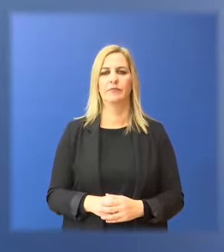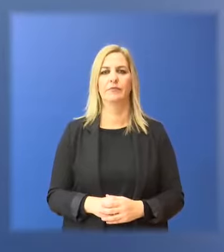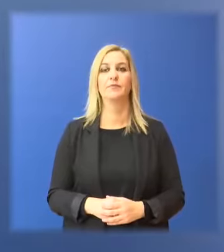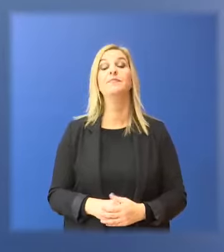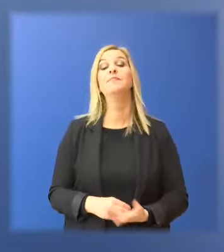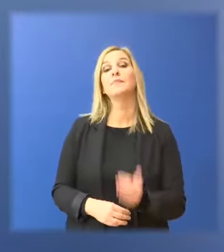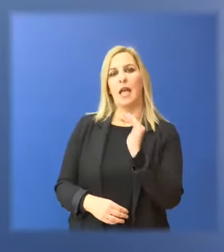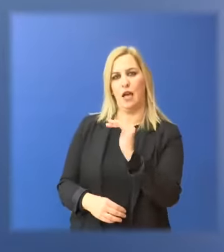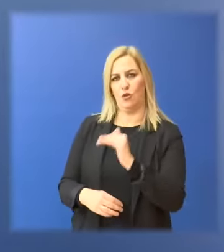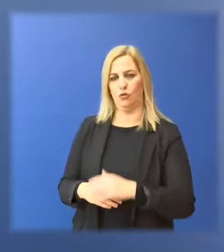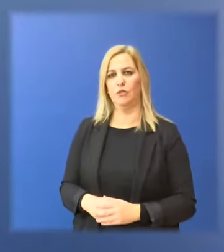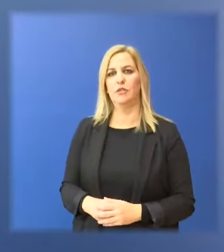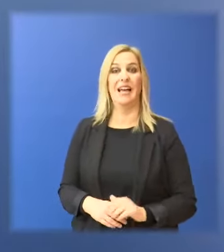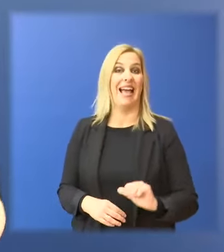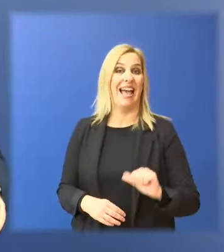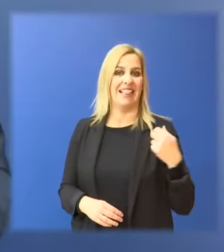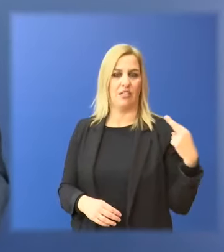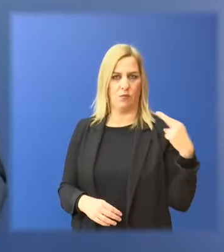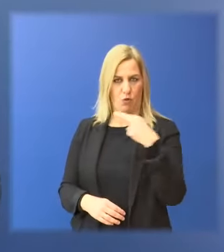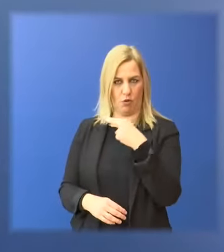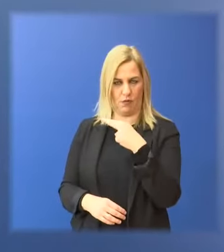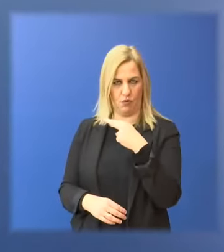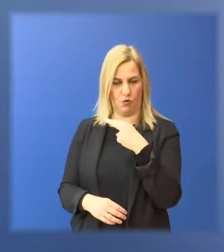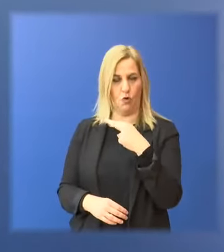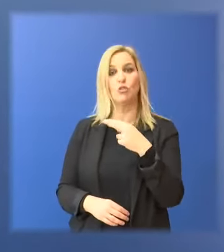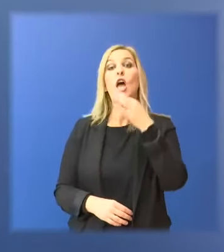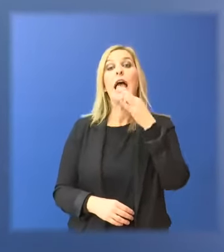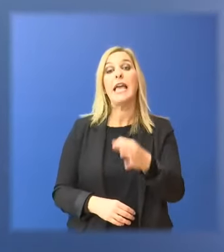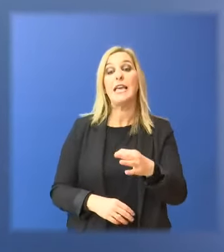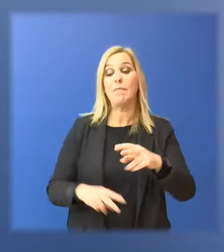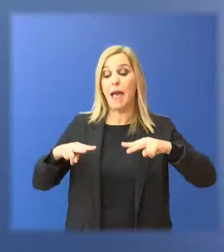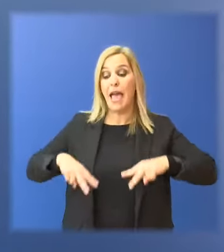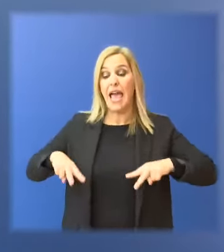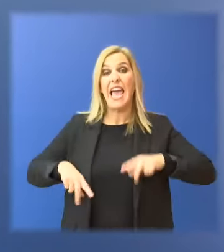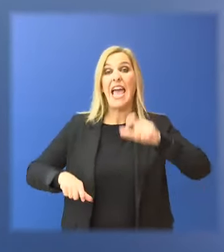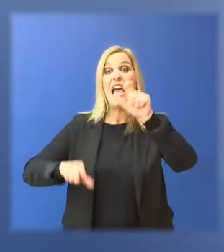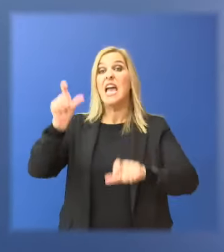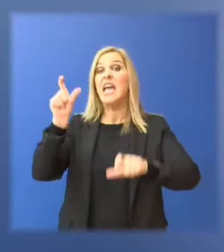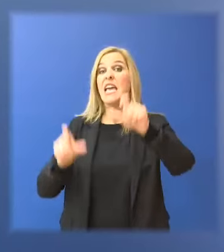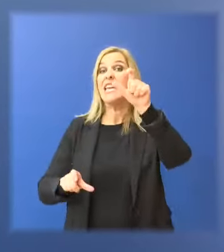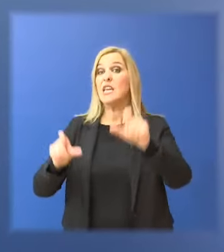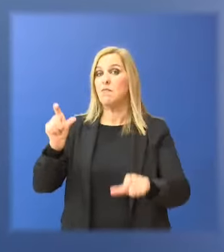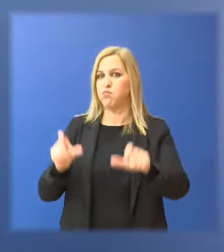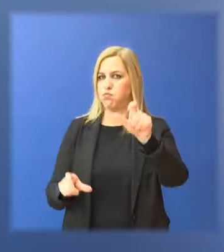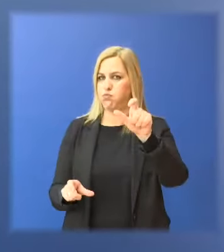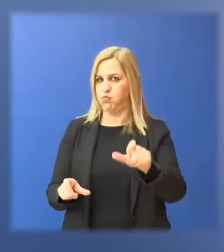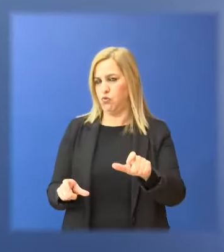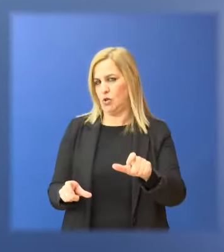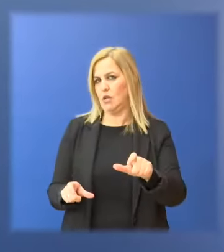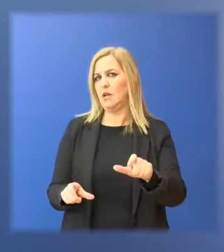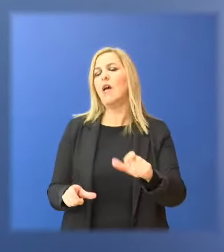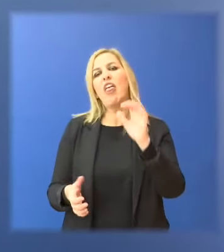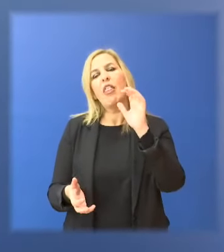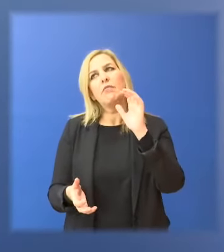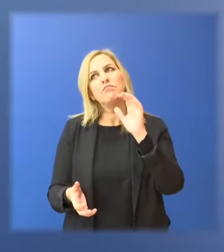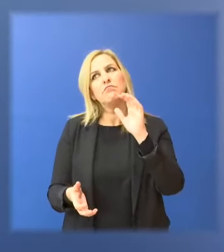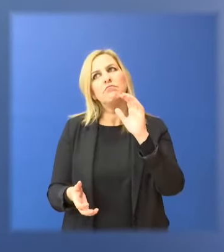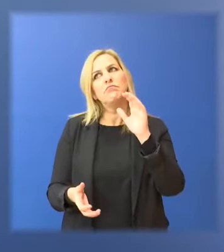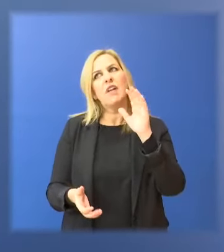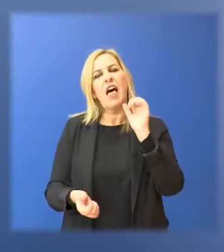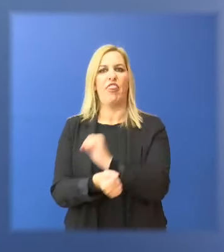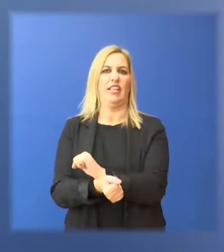Κύριε εκπρόσωπε, χθες ο Πρωθυπουργός, η φράση που είπε ότι οι υπουργοί δεσμεύονται από τη συνολική απόφαση του Υπουργικού Συμβουλίου,